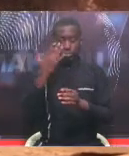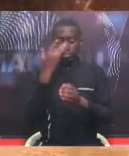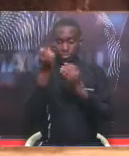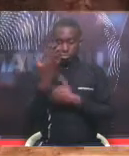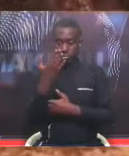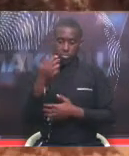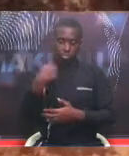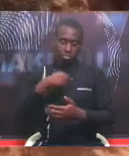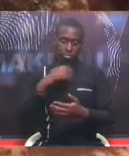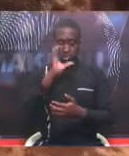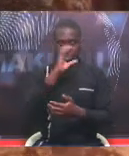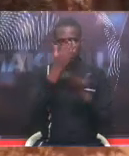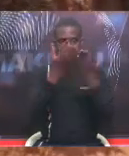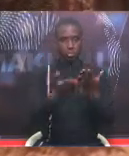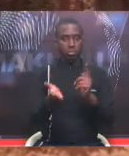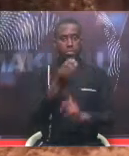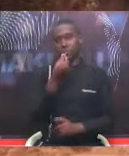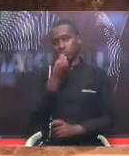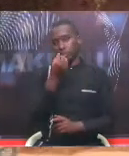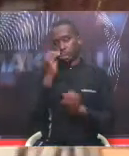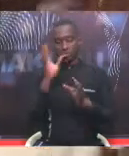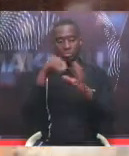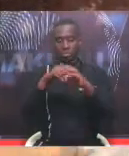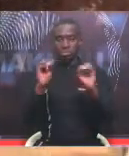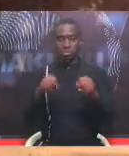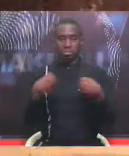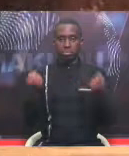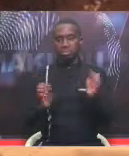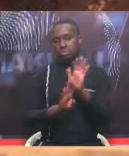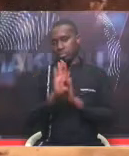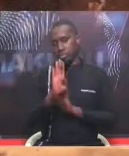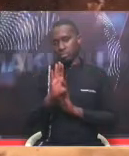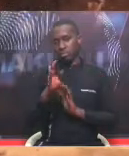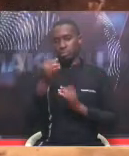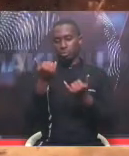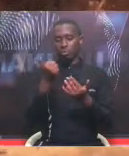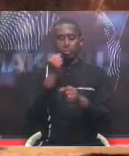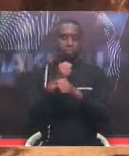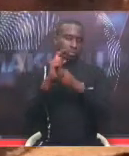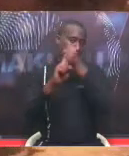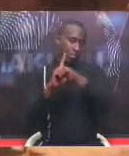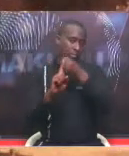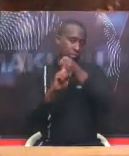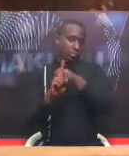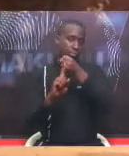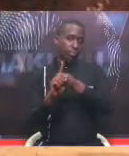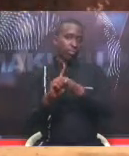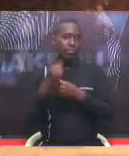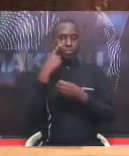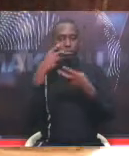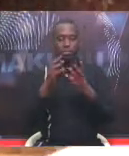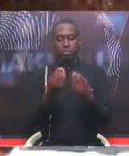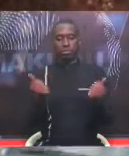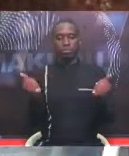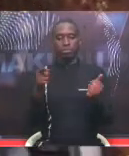rwanda niho duhigira. Niho tubonera ikintu kuko tutawugezemo nta kintu na kimwe twageraho. None kabisa mwadukora ubuvugizi mukara ukuntu badukiza